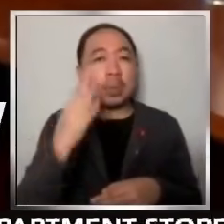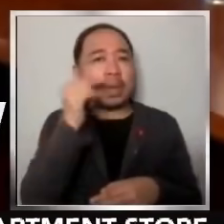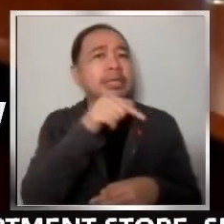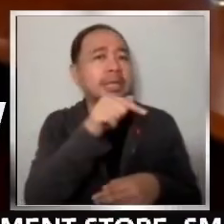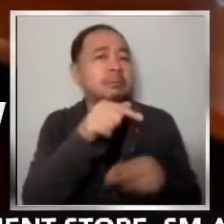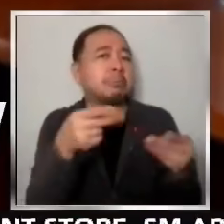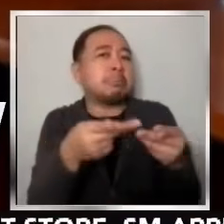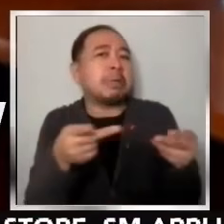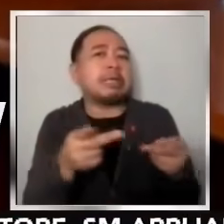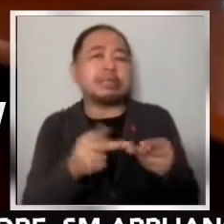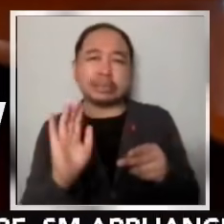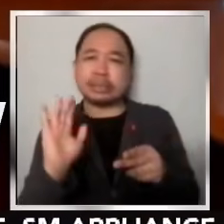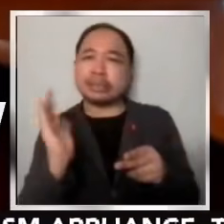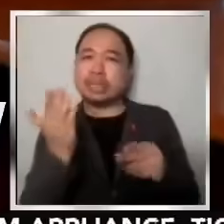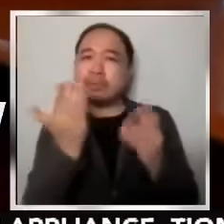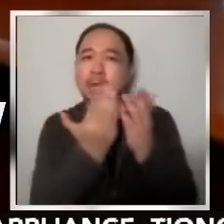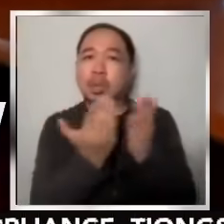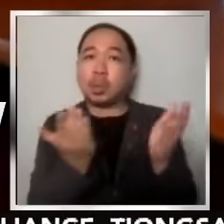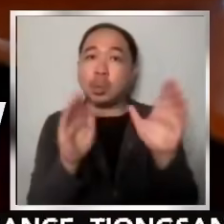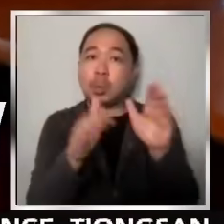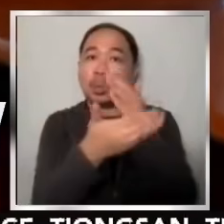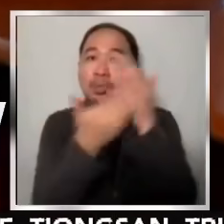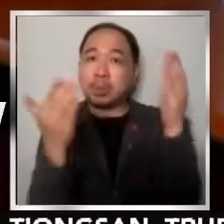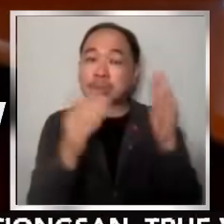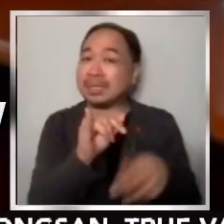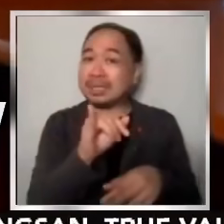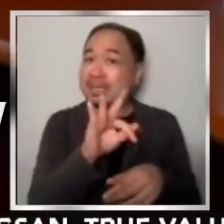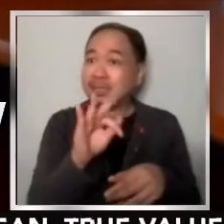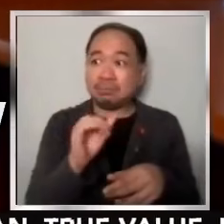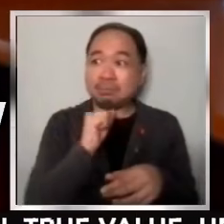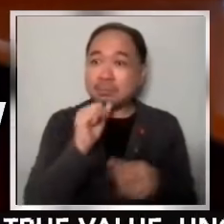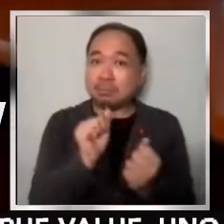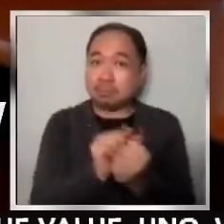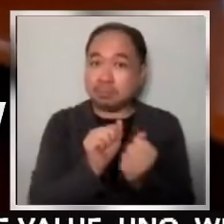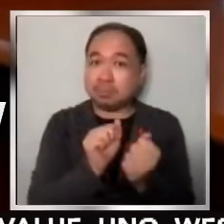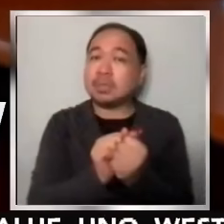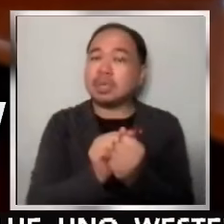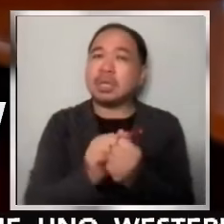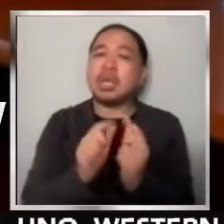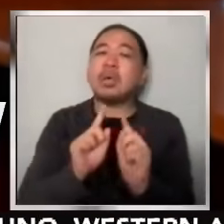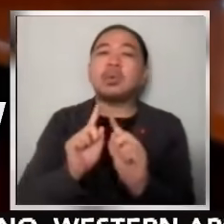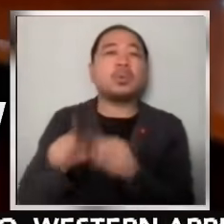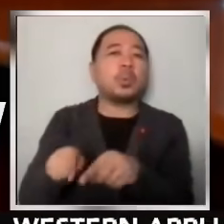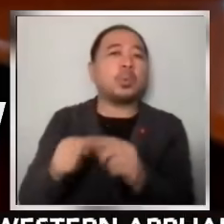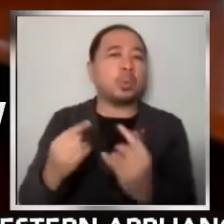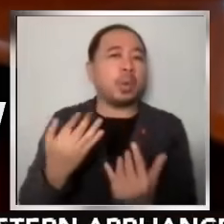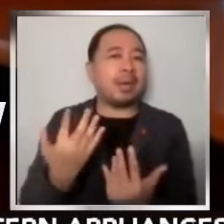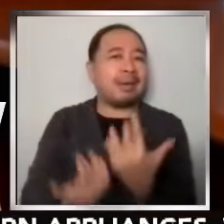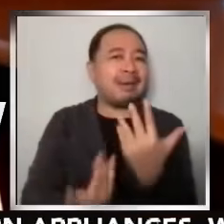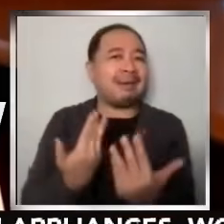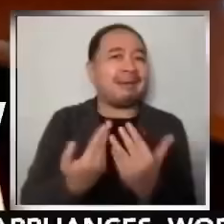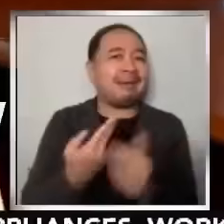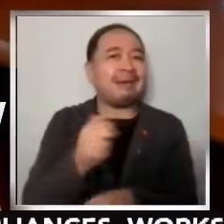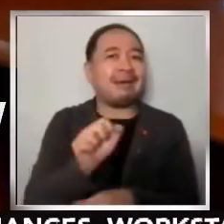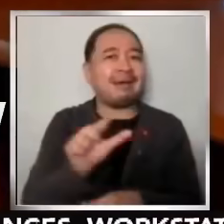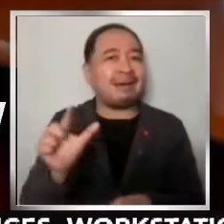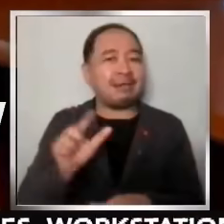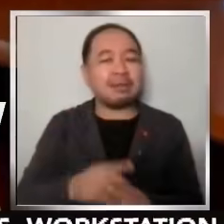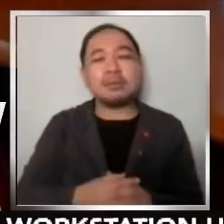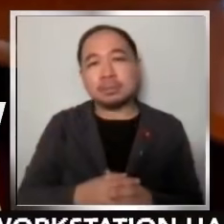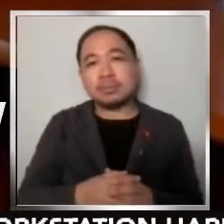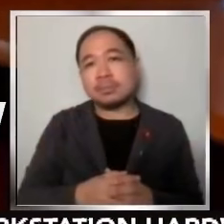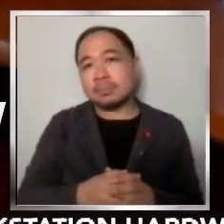hindi sumama sa kanya ay masusunog sa impyerno. As a result of these